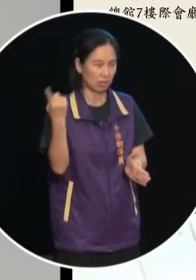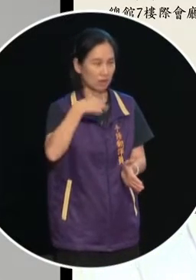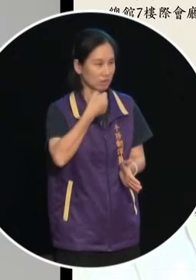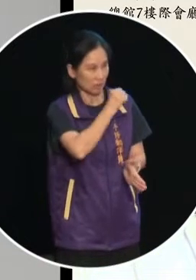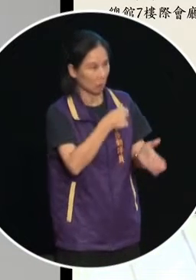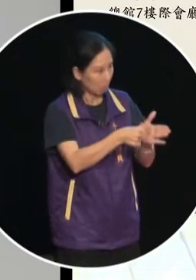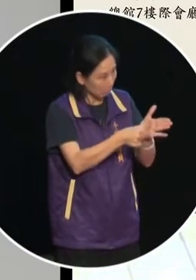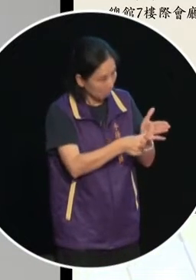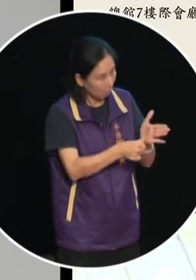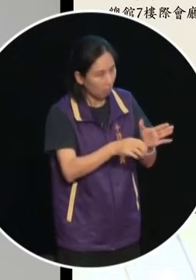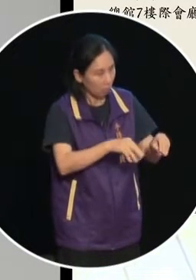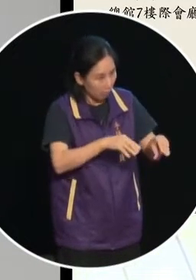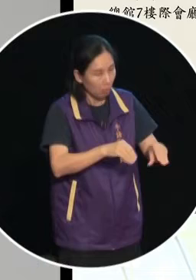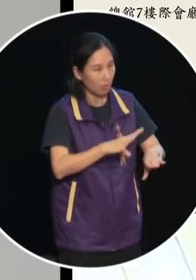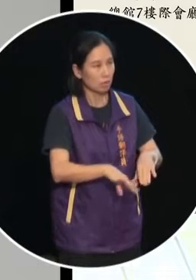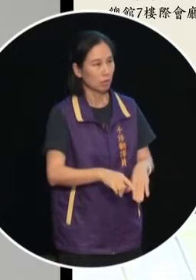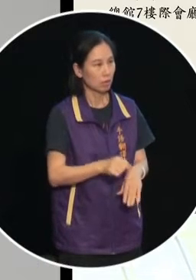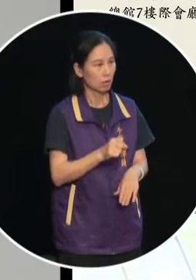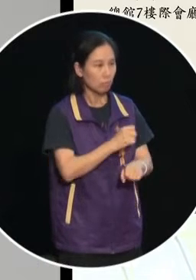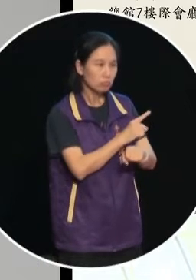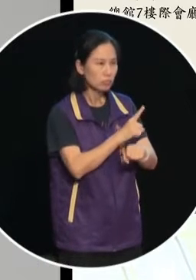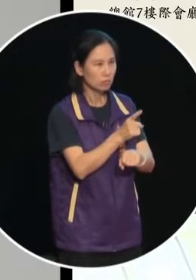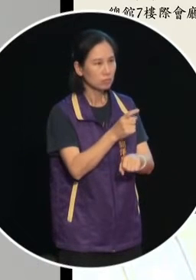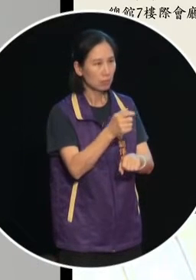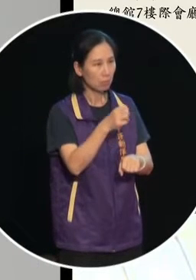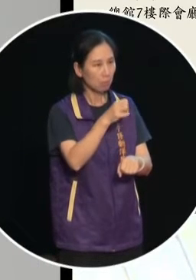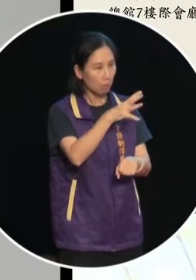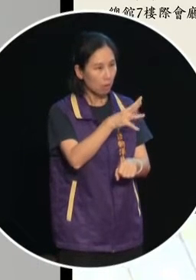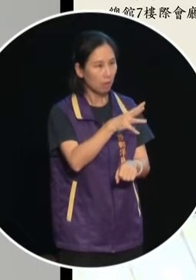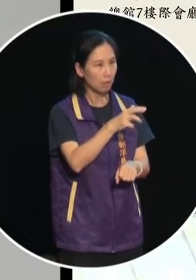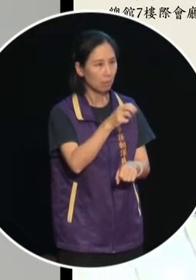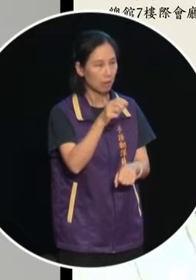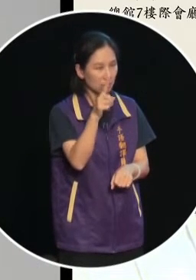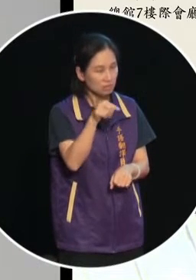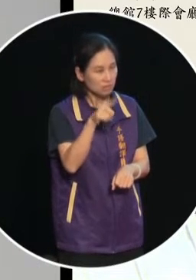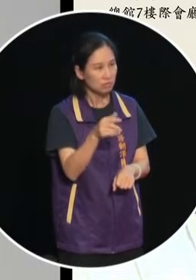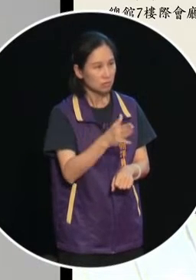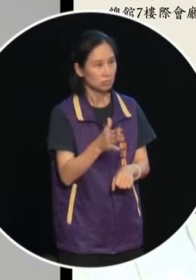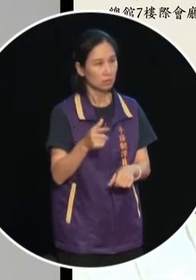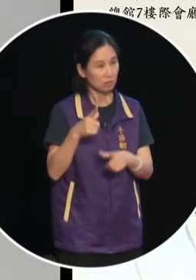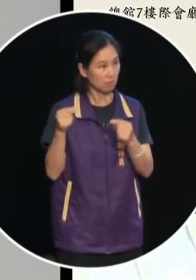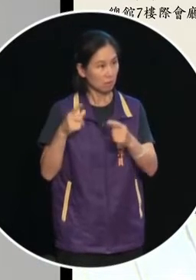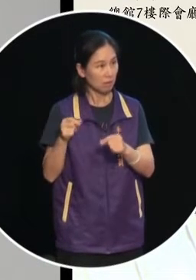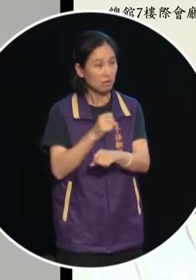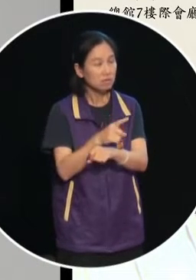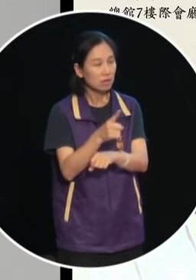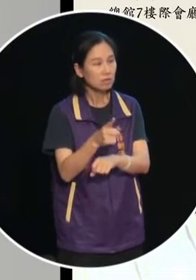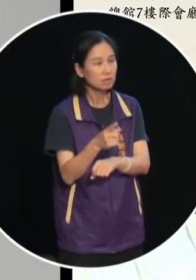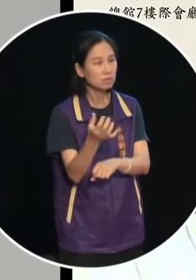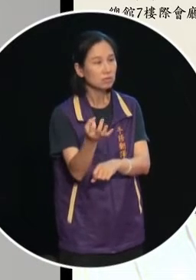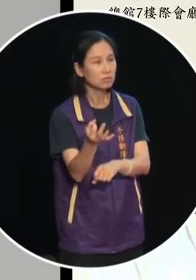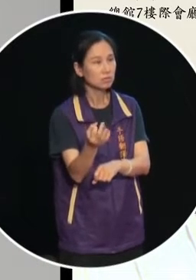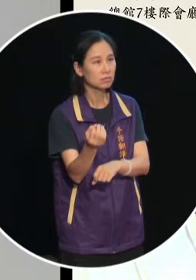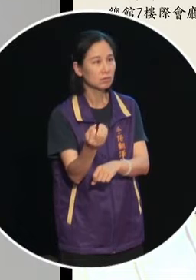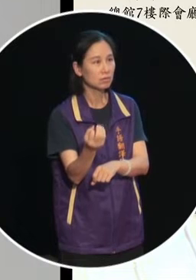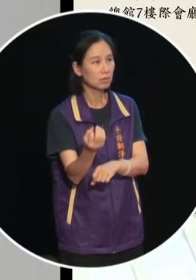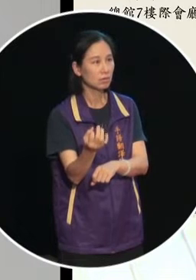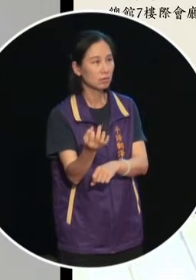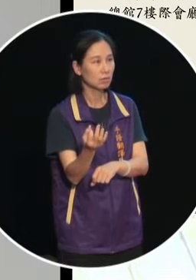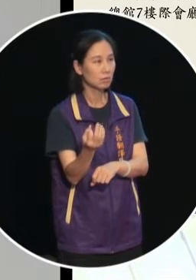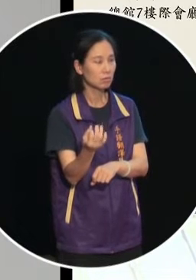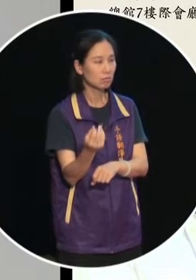按摩现在一个小时大概是800或1000嘛，那现在日本脚底按摩是一个小时多少钱？这不知道，就是